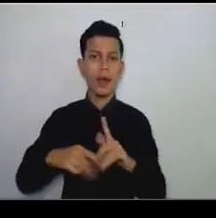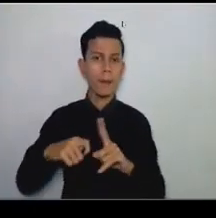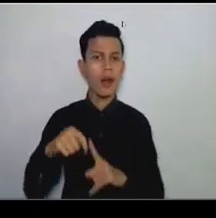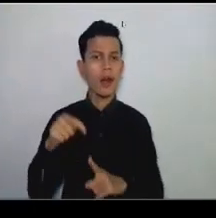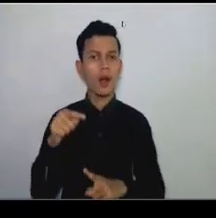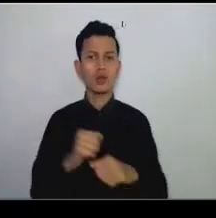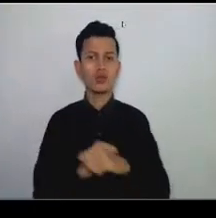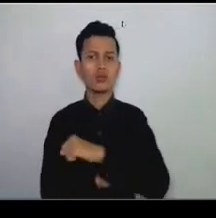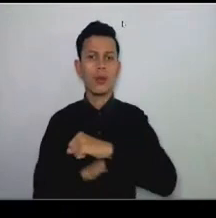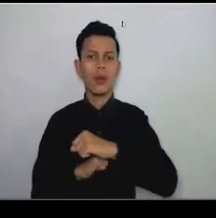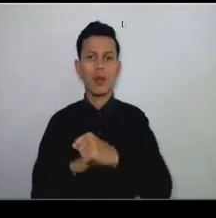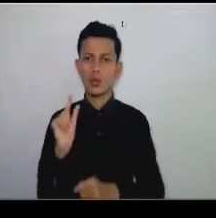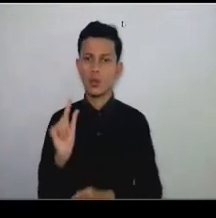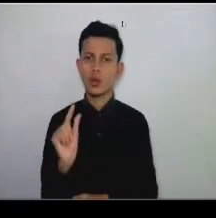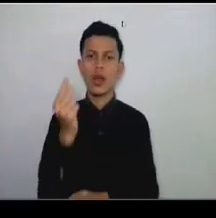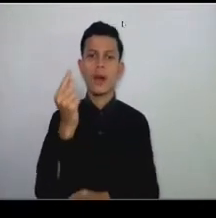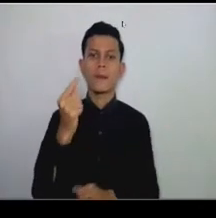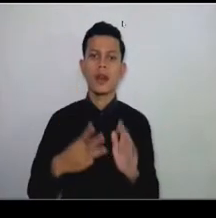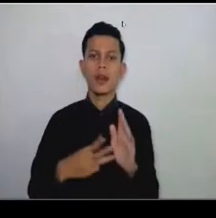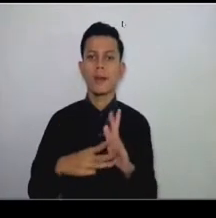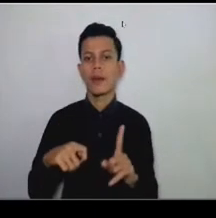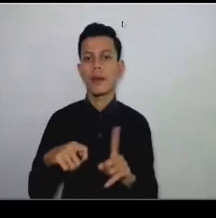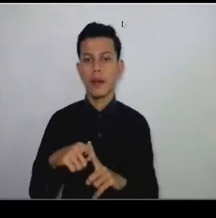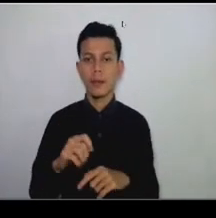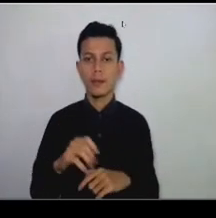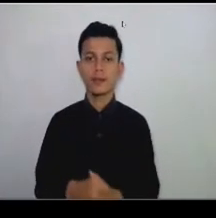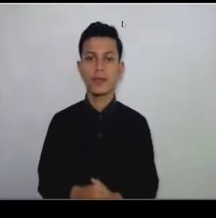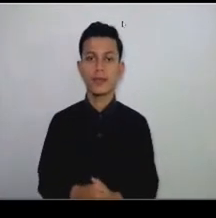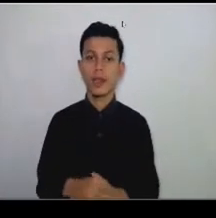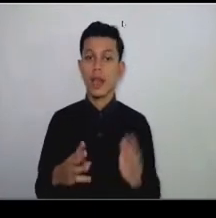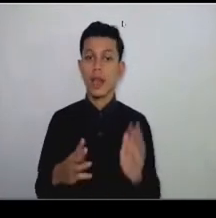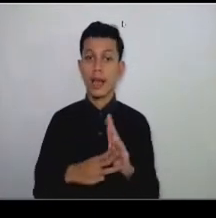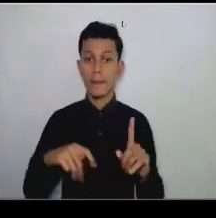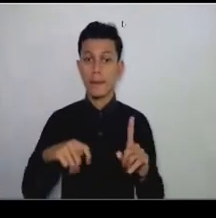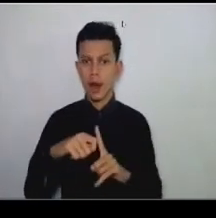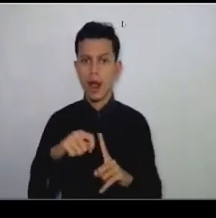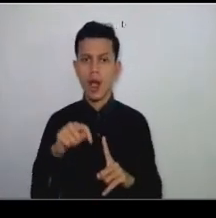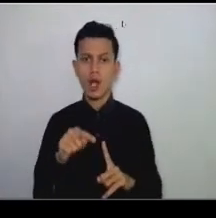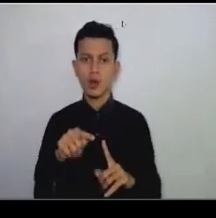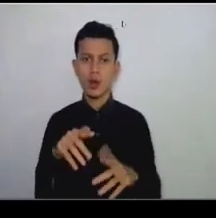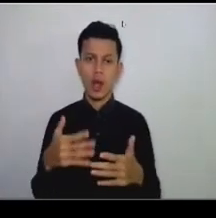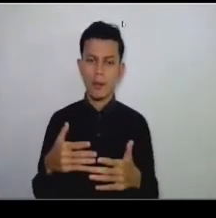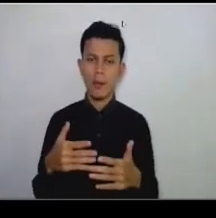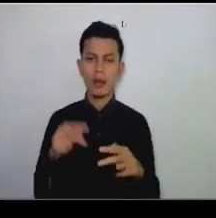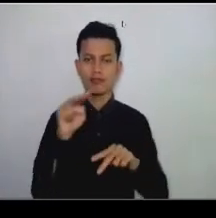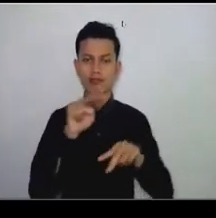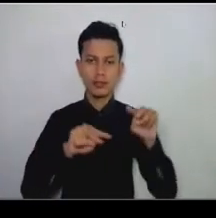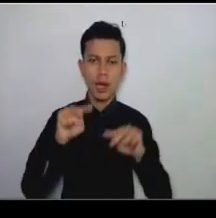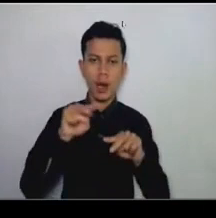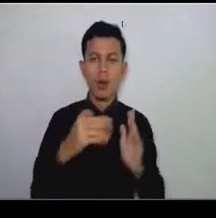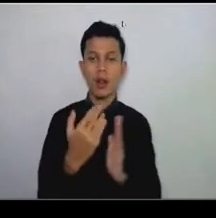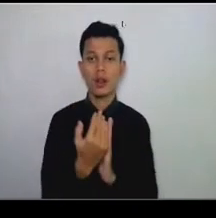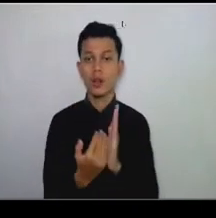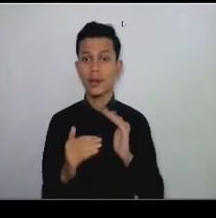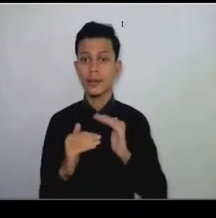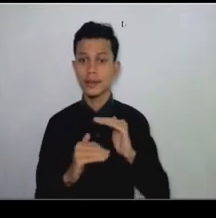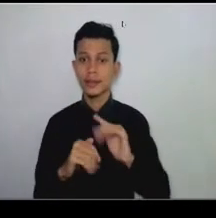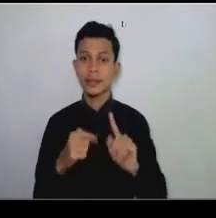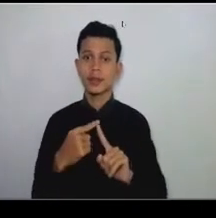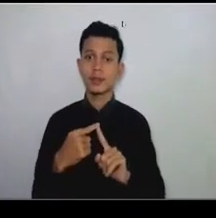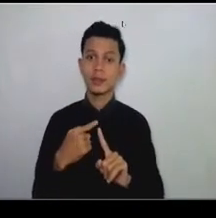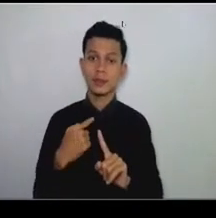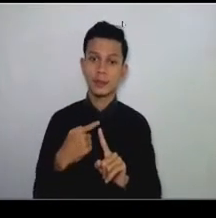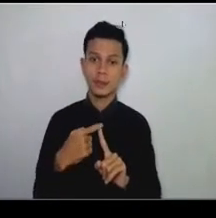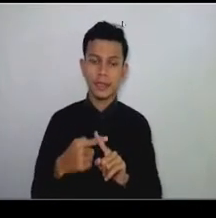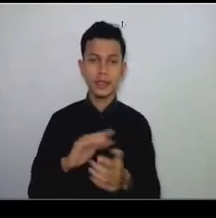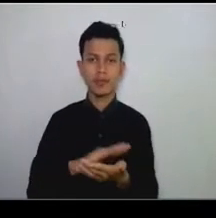sekaligus ruh Mahkamah Konstitusi sementara Mahkamah Konstitusi tiada lain adalah pengawal konstitusi dan segal penafsir